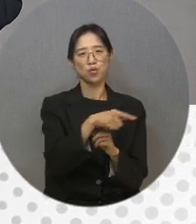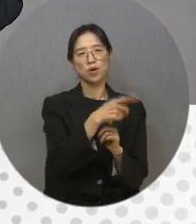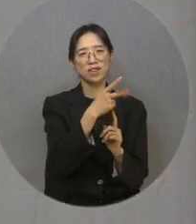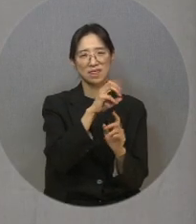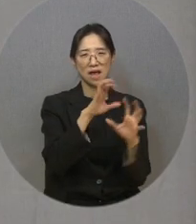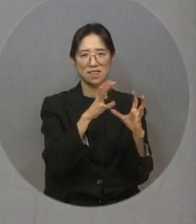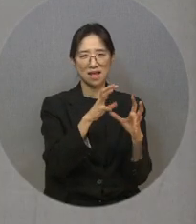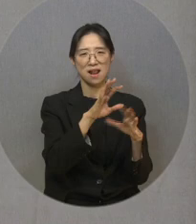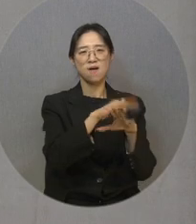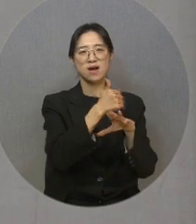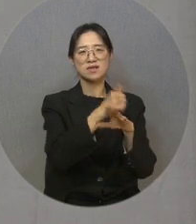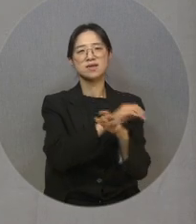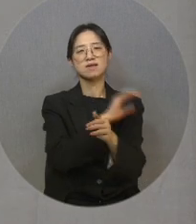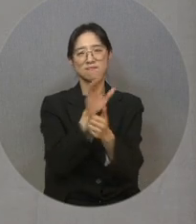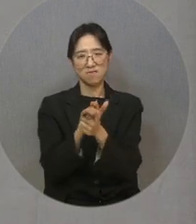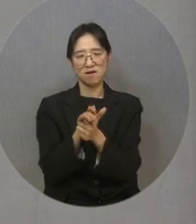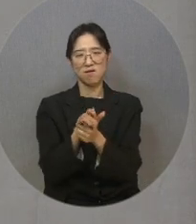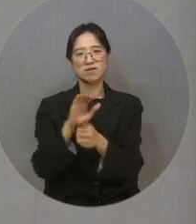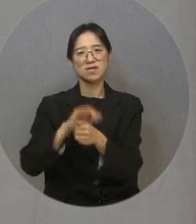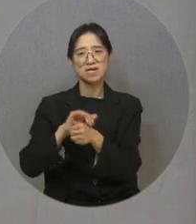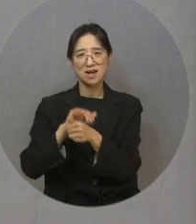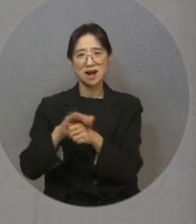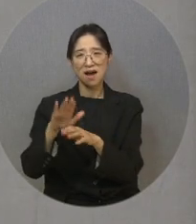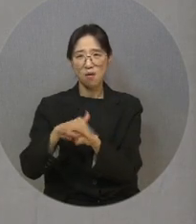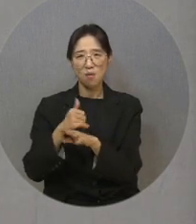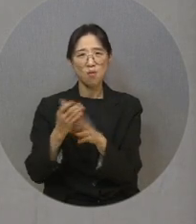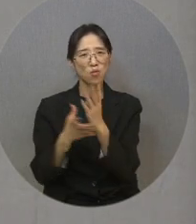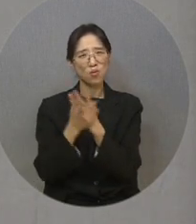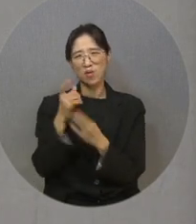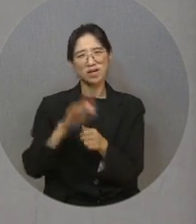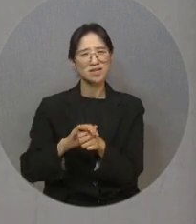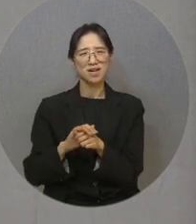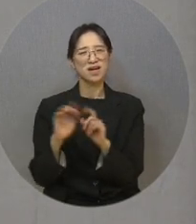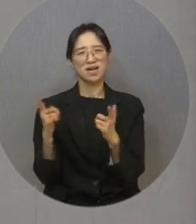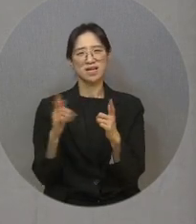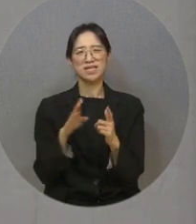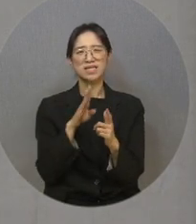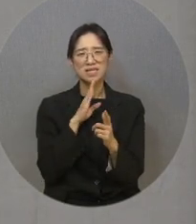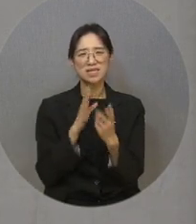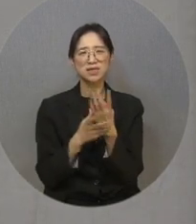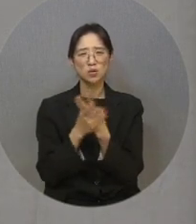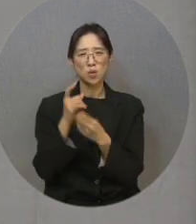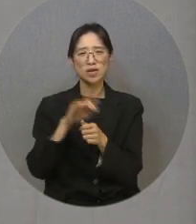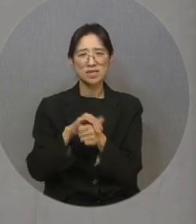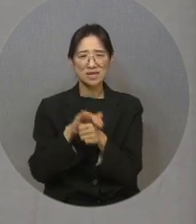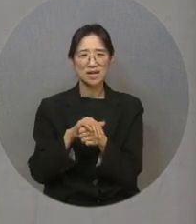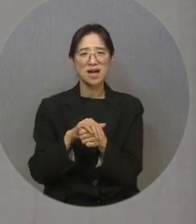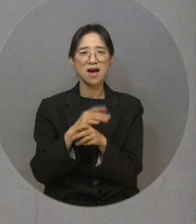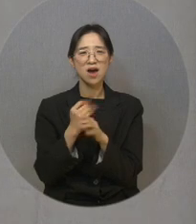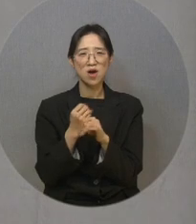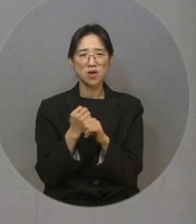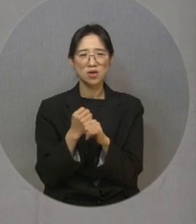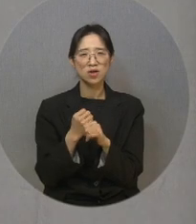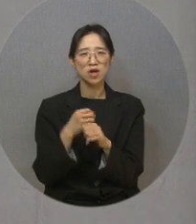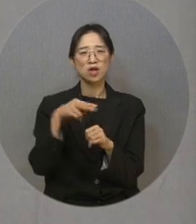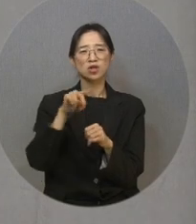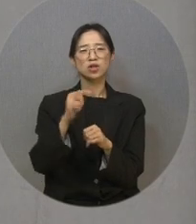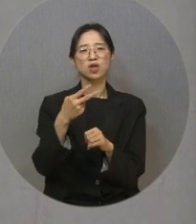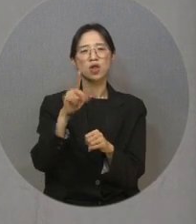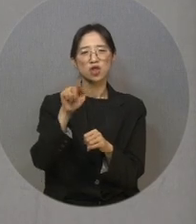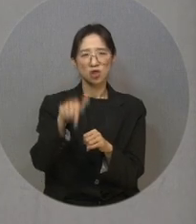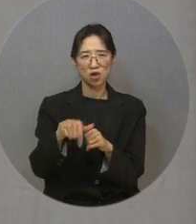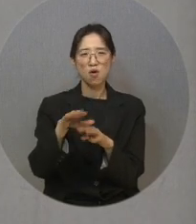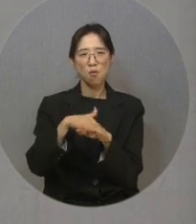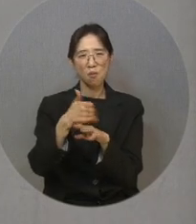임명하는 신라의 왕을 통일신라가 아닙니다. 진정한 통일신라는 성덕